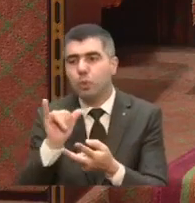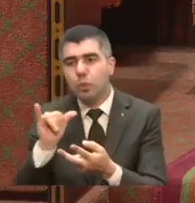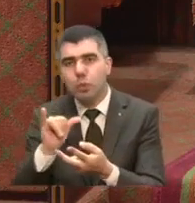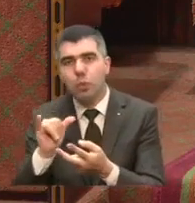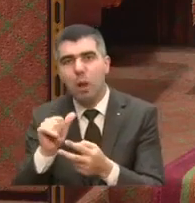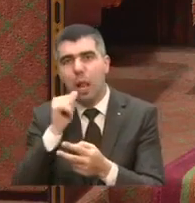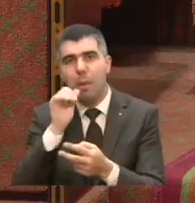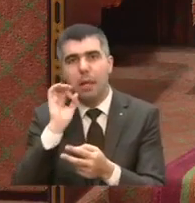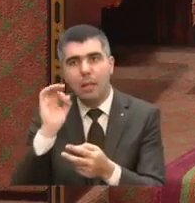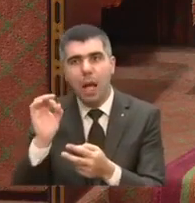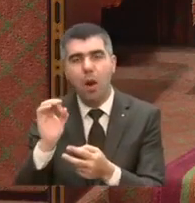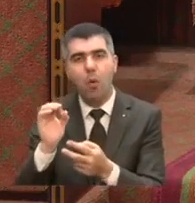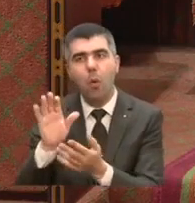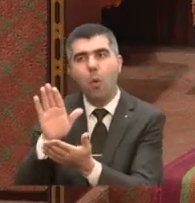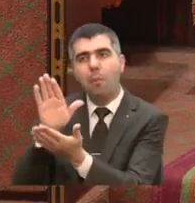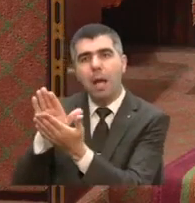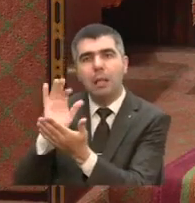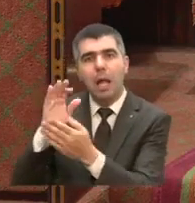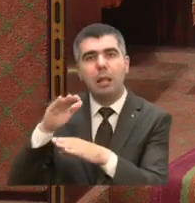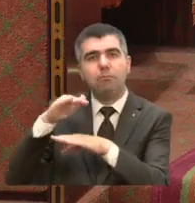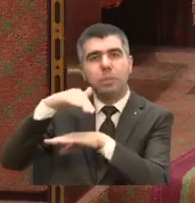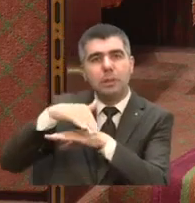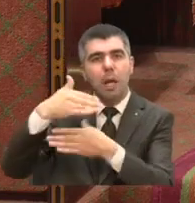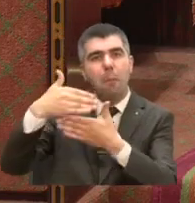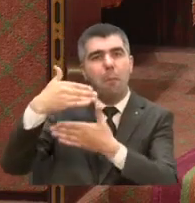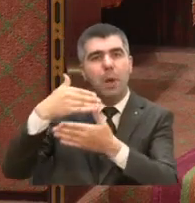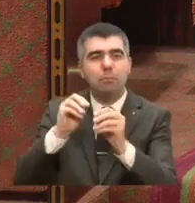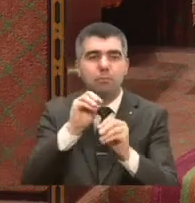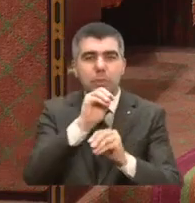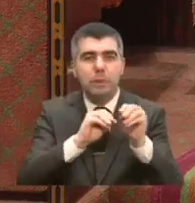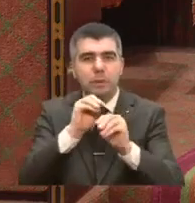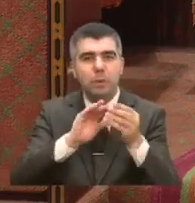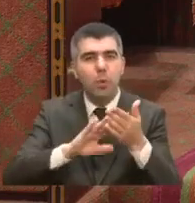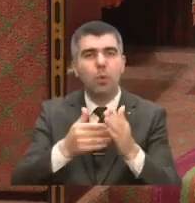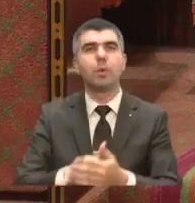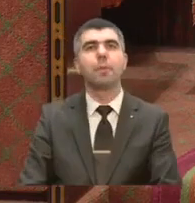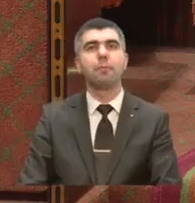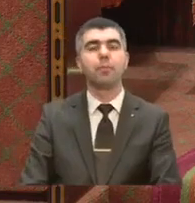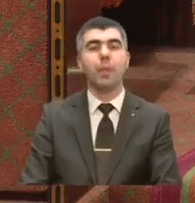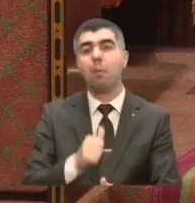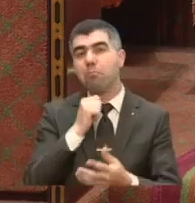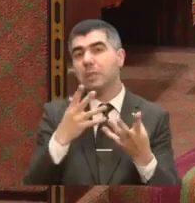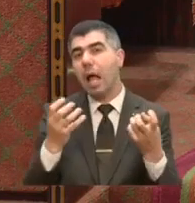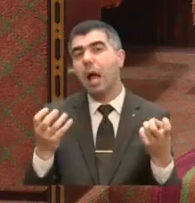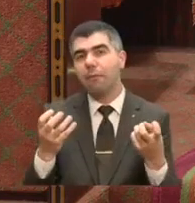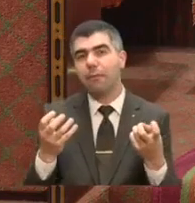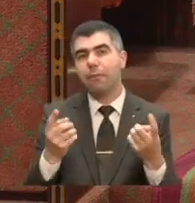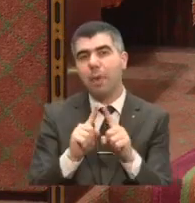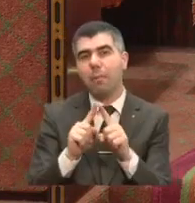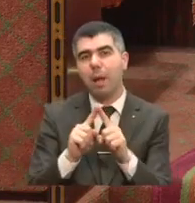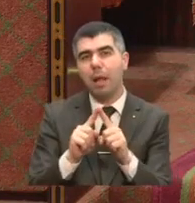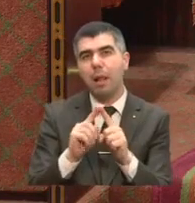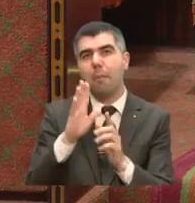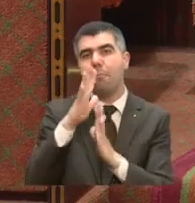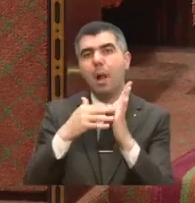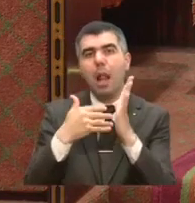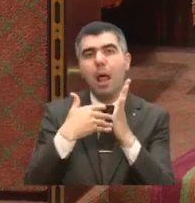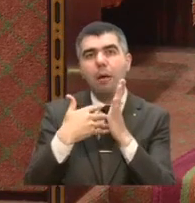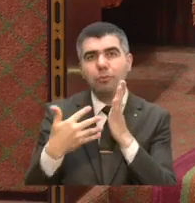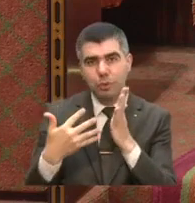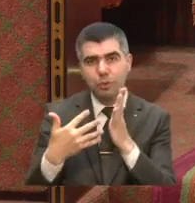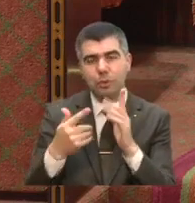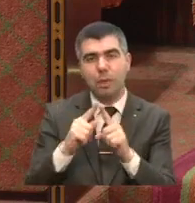الإيكولوجية. الذي وقع السيد النائب ان واحد العدد ديال الاستثمارات اللي كان خصها الدار في هذا المجال خاصة ديال